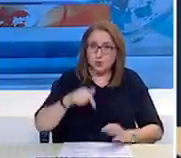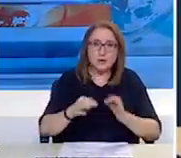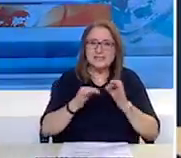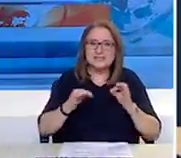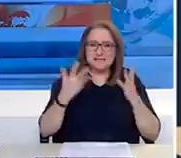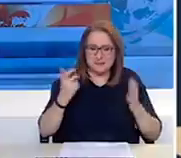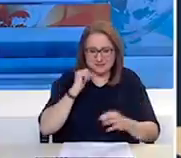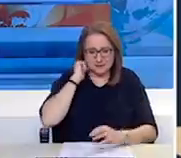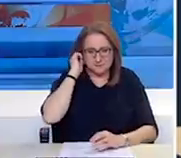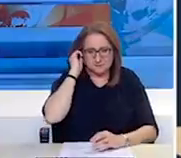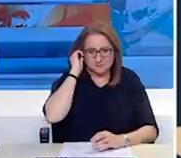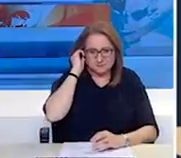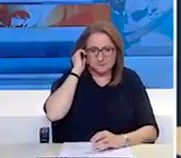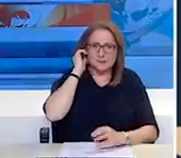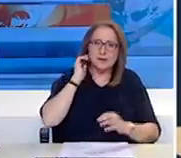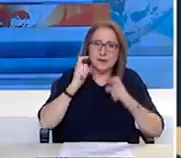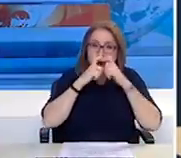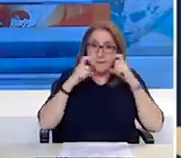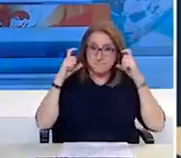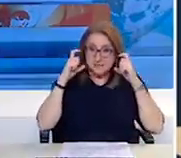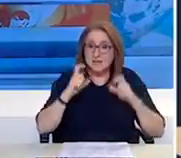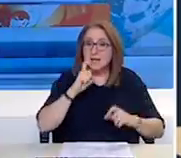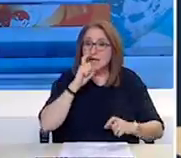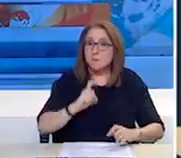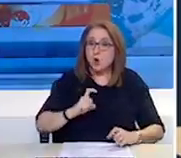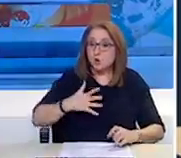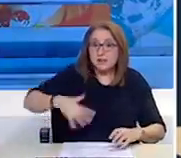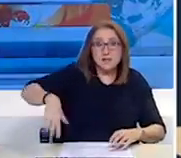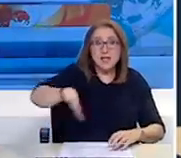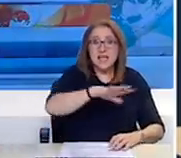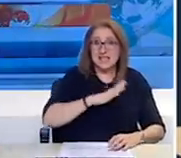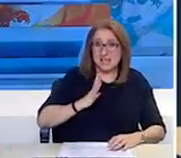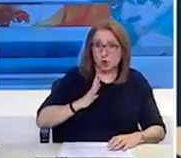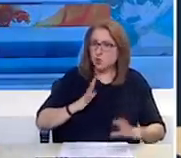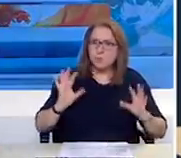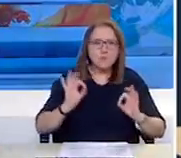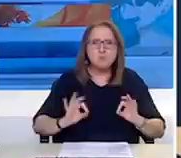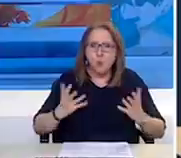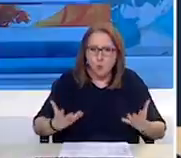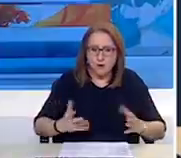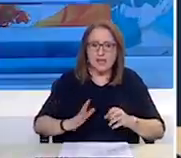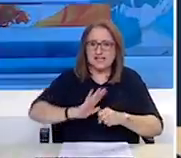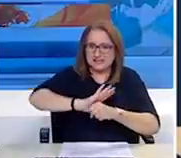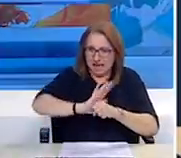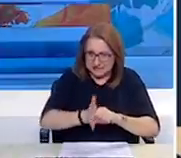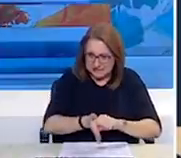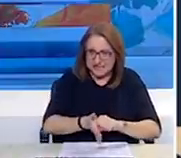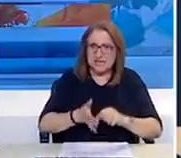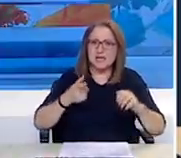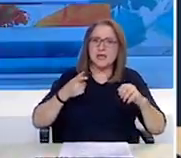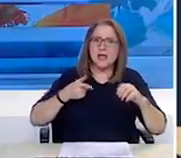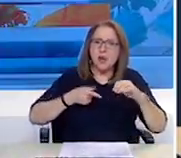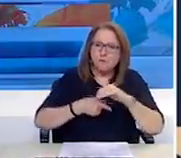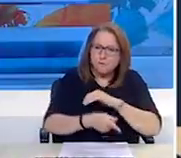εξής. Η μάσκα είναι υποχρεωτική για τους πολίτες, στα μέσα μαζικής μεταφοράς και στα ταξί. Στα